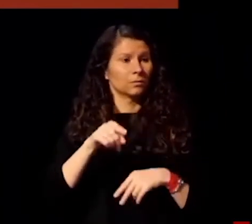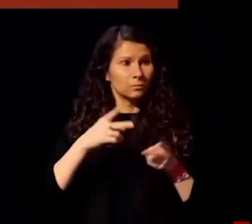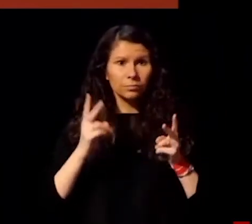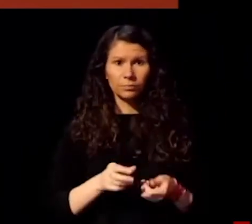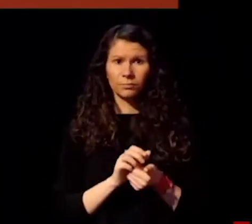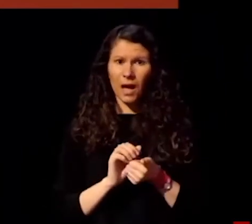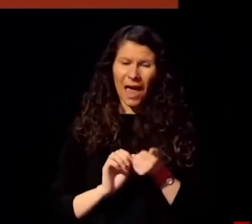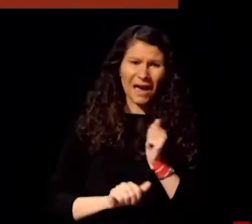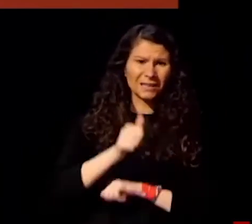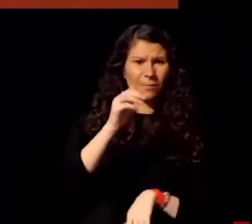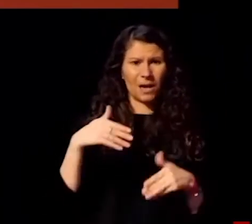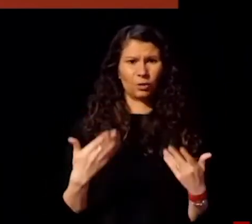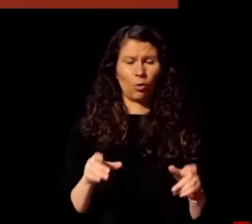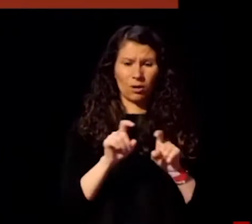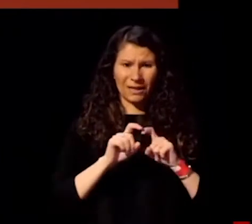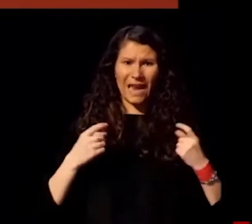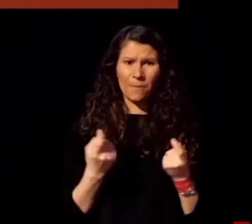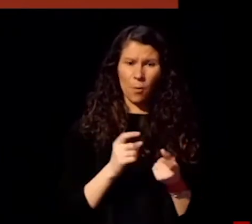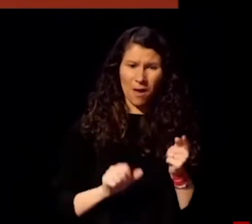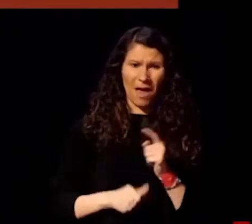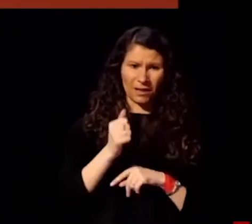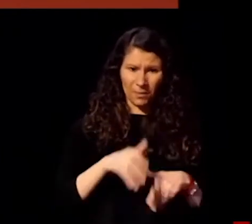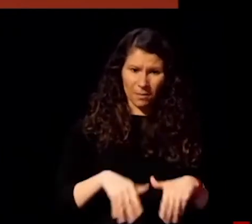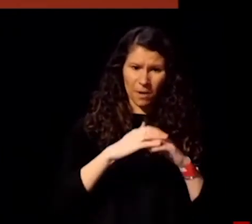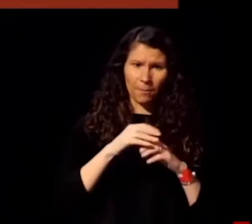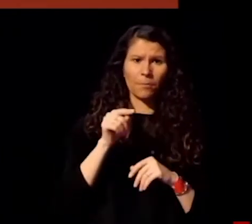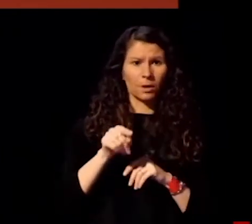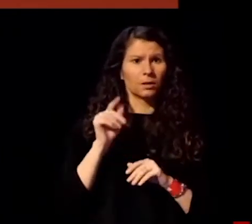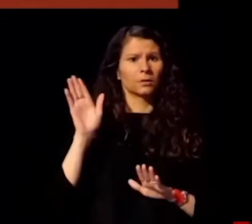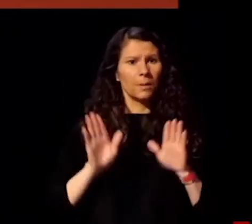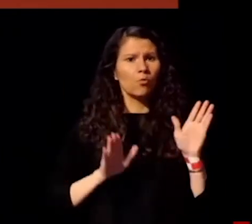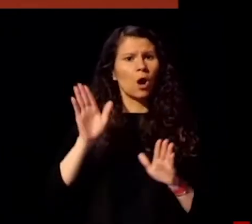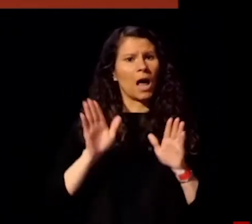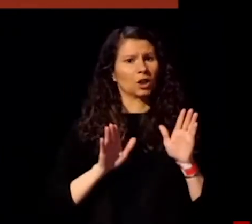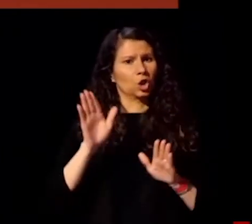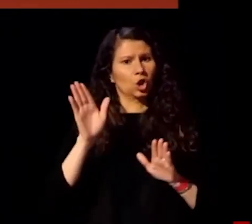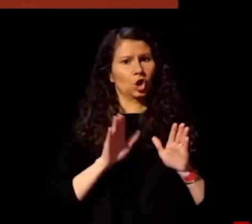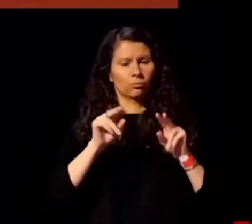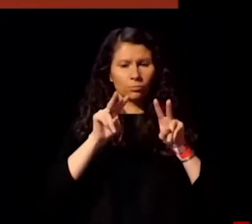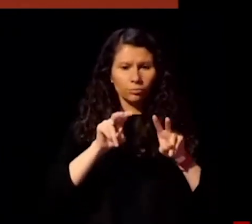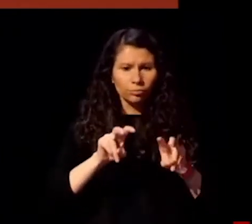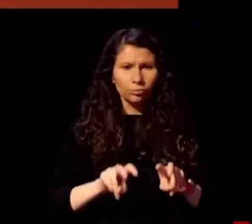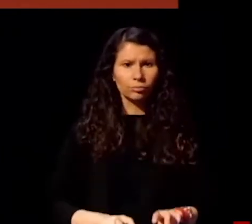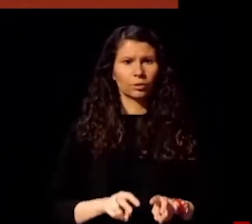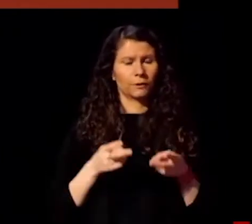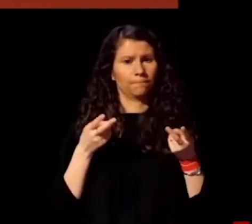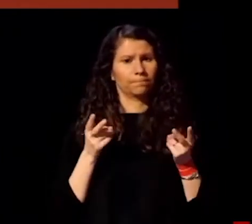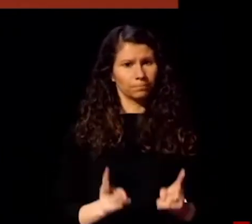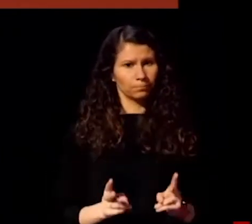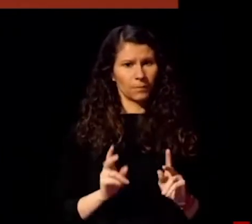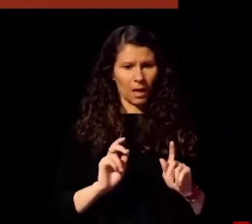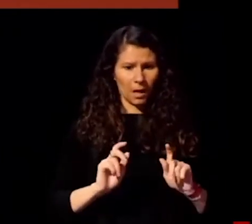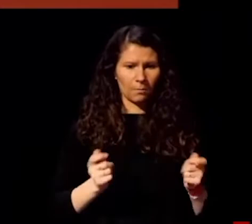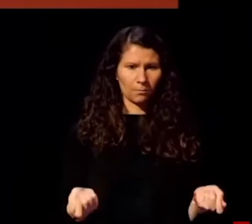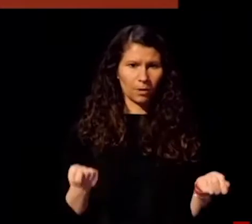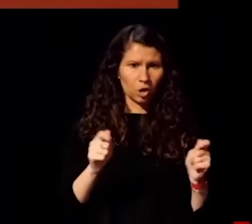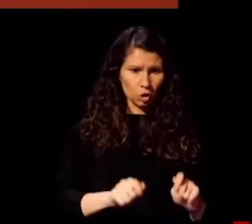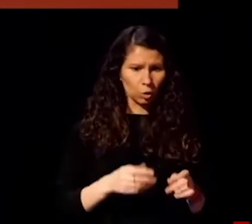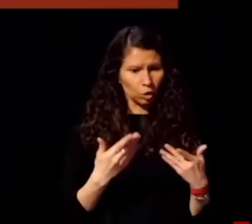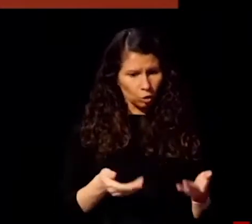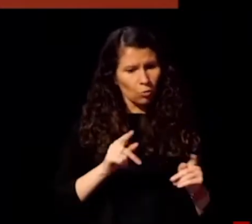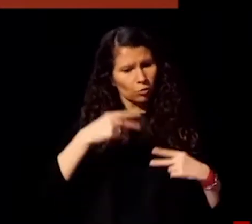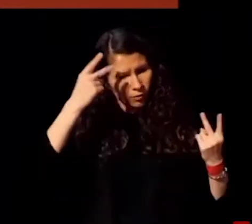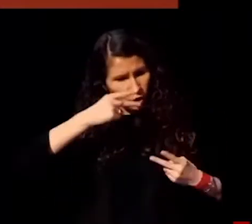schaffung eines gremiums das ist demokratische verfassung und nachvollziehbar warum beschluss fassen